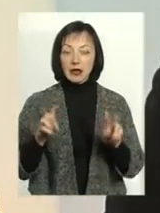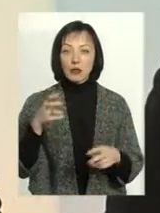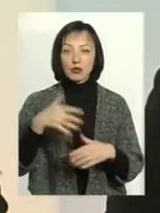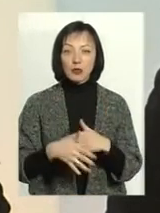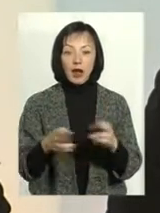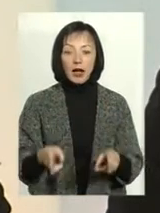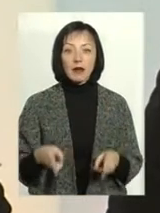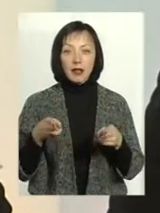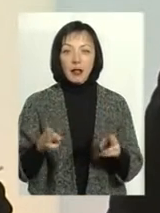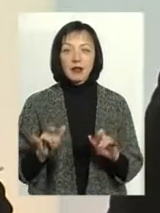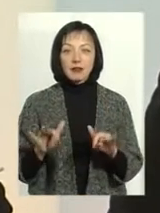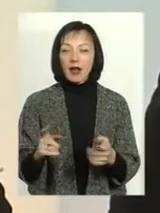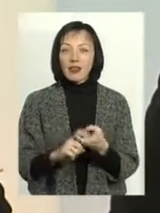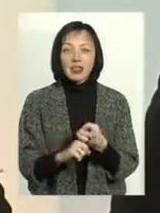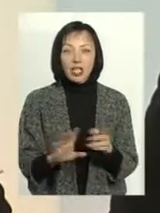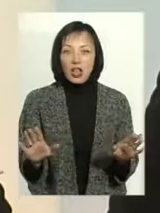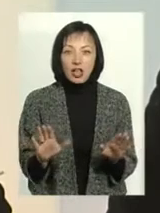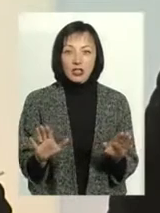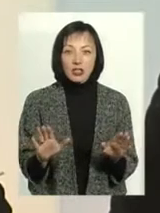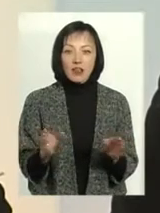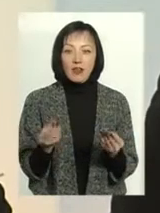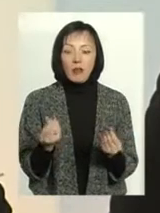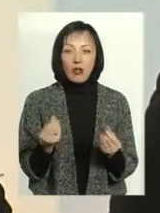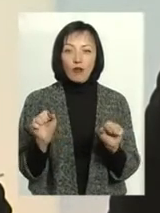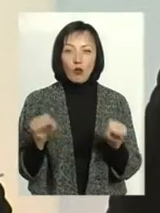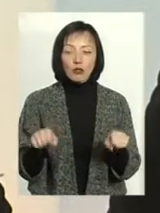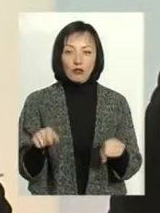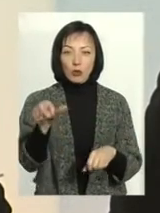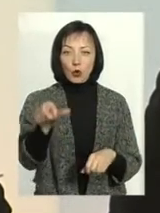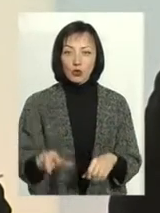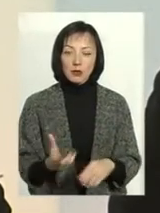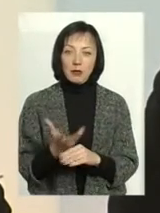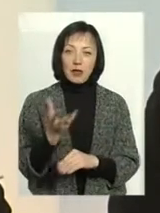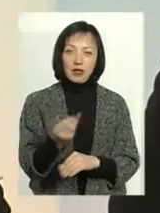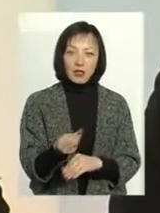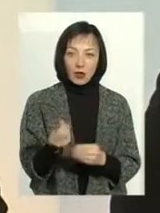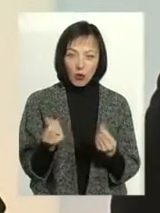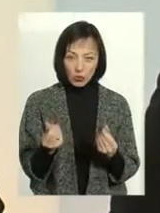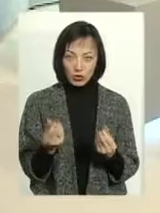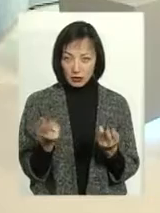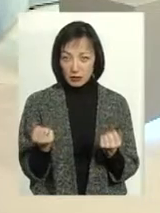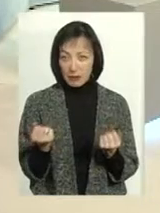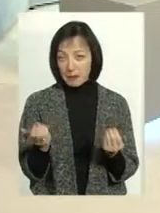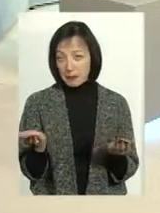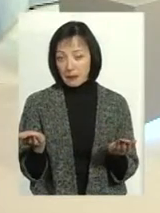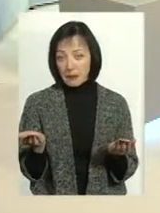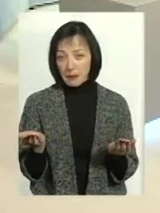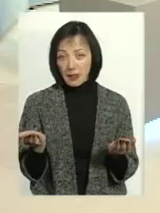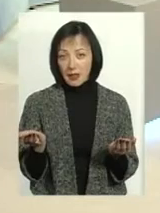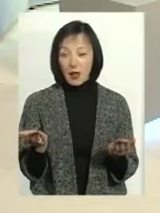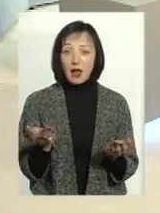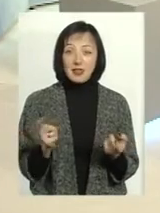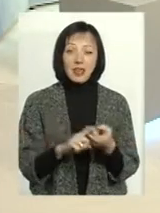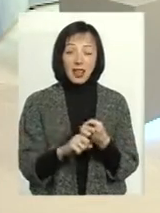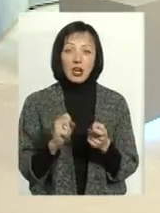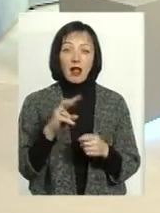кримінальна справа, вона не залежить від майнової можливості особи сплатити кошти. Да? Так, ну, в якійсь мірі залежить,